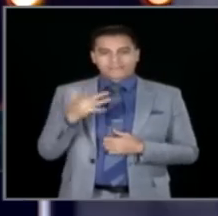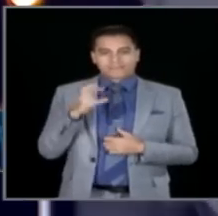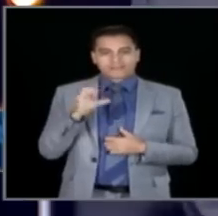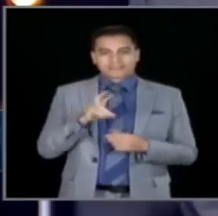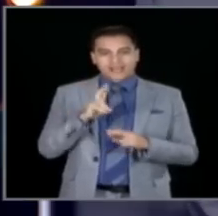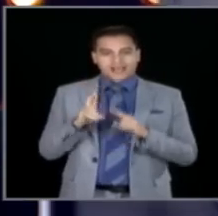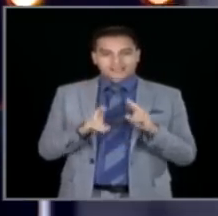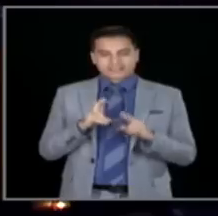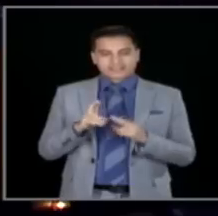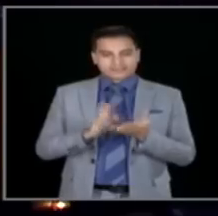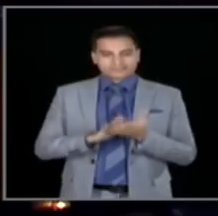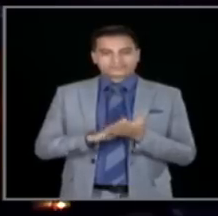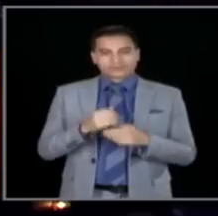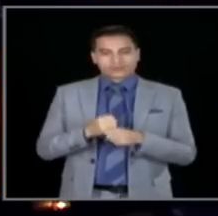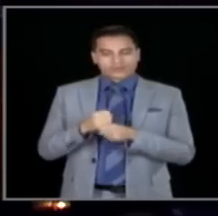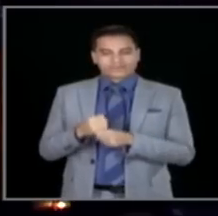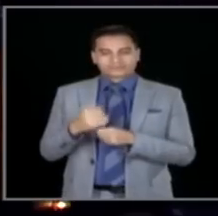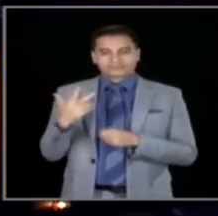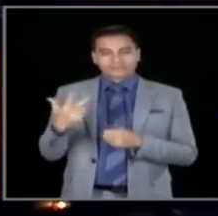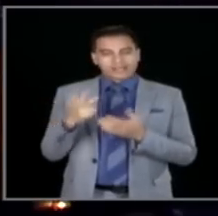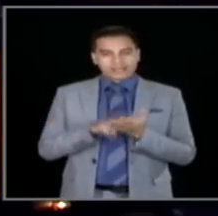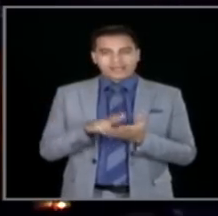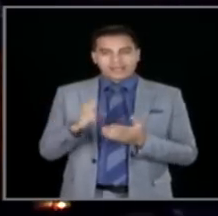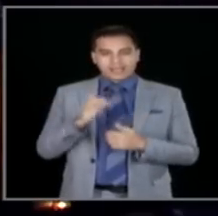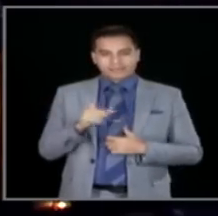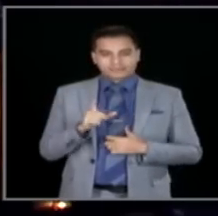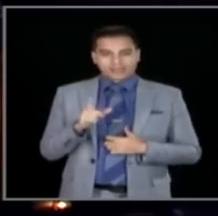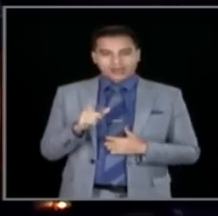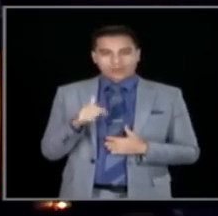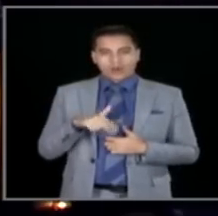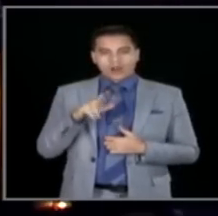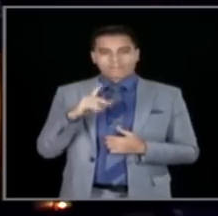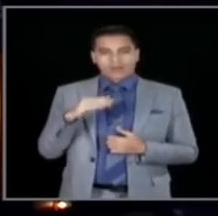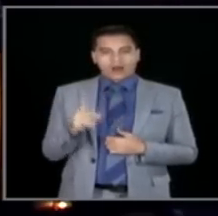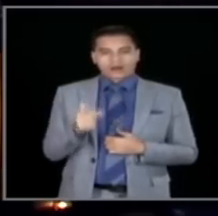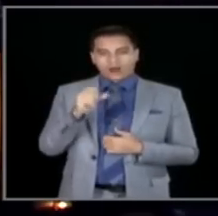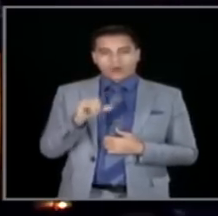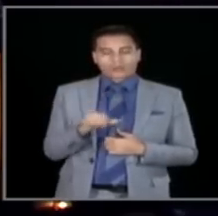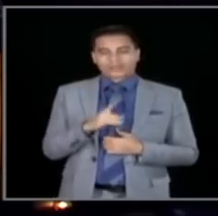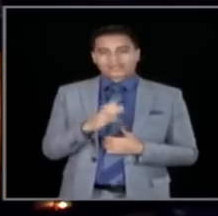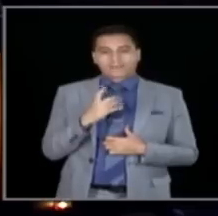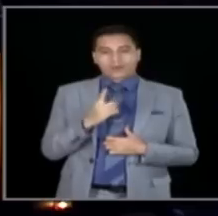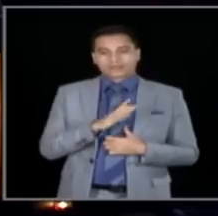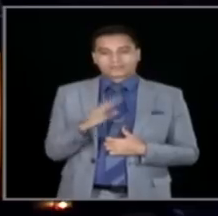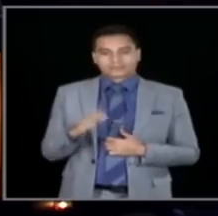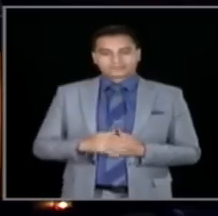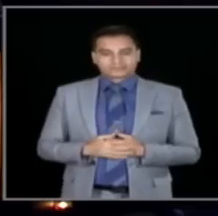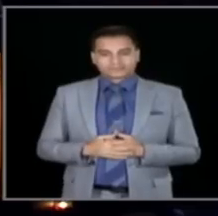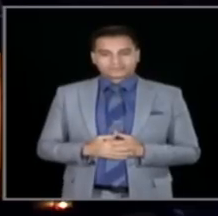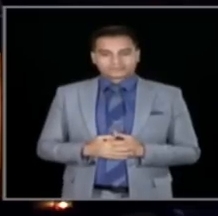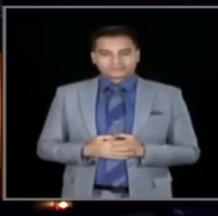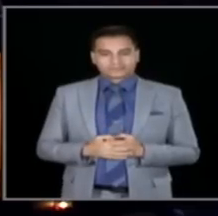9 أسئلة. تفضل. وثلاث إجابات صح، والبحراوي معاه إجابة واحدة بس